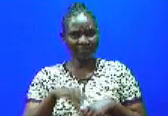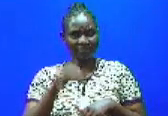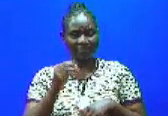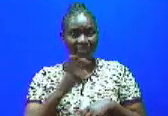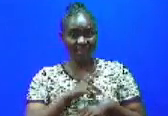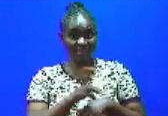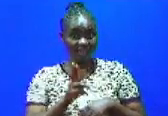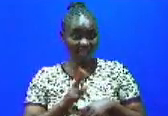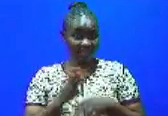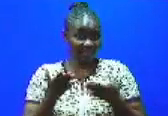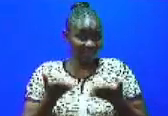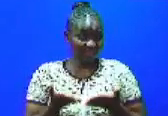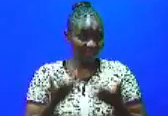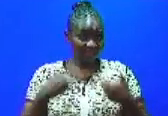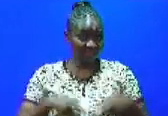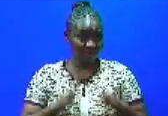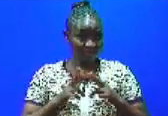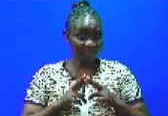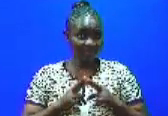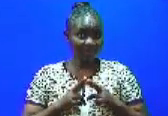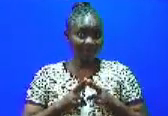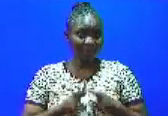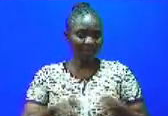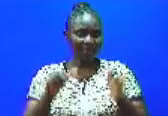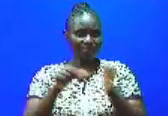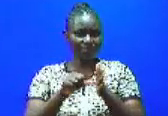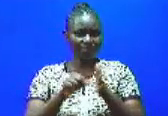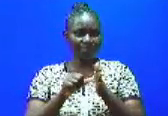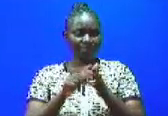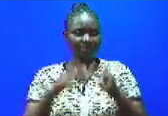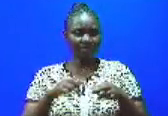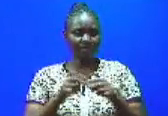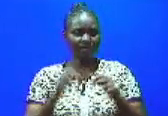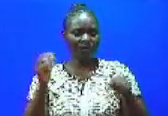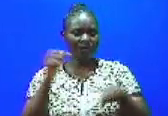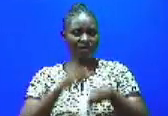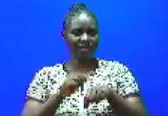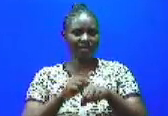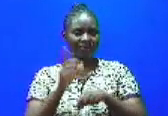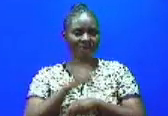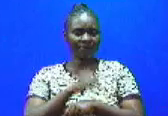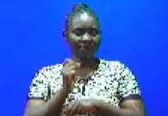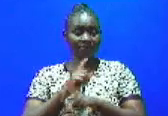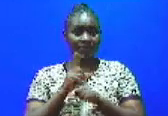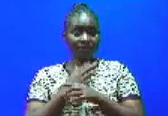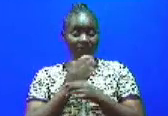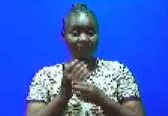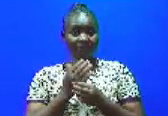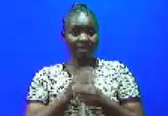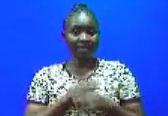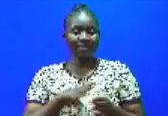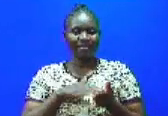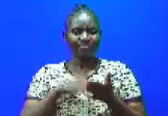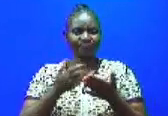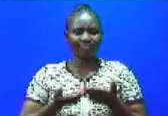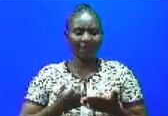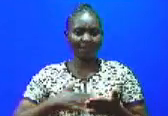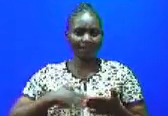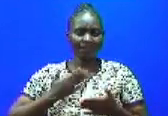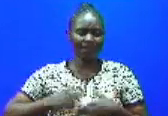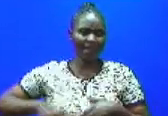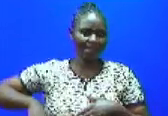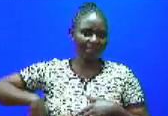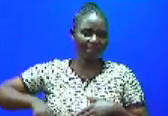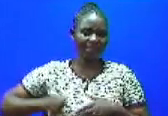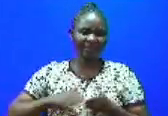kwa be to morom tuachande kirene pale ya matuka amange kaki tuake irunse kuna nche mbuto kata mogongo chibigi bichi wontine